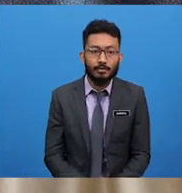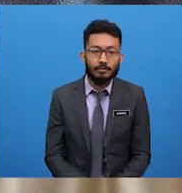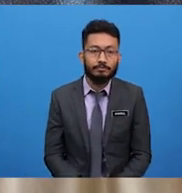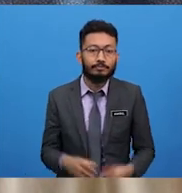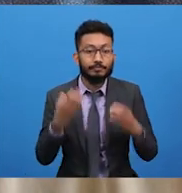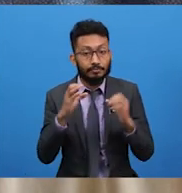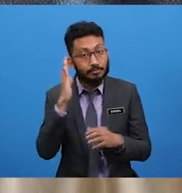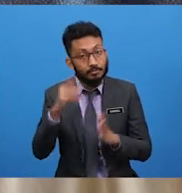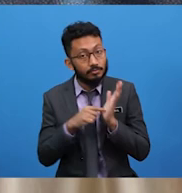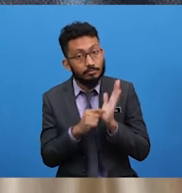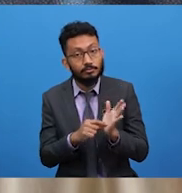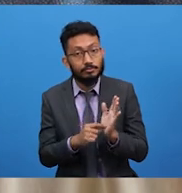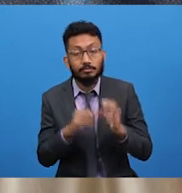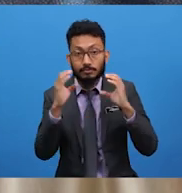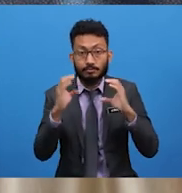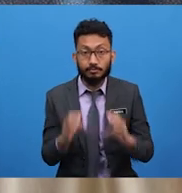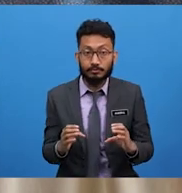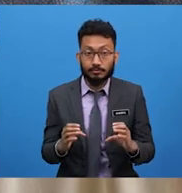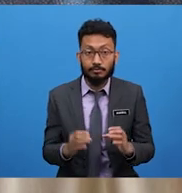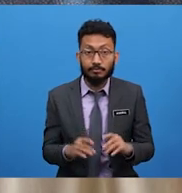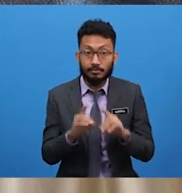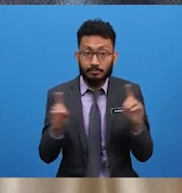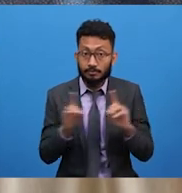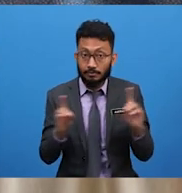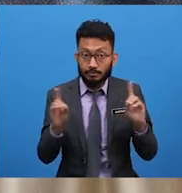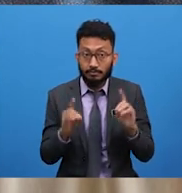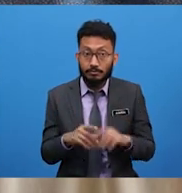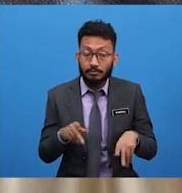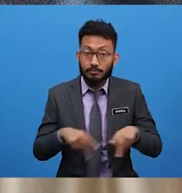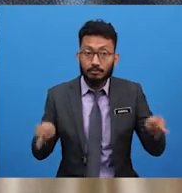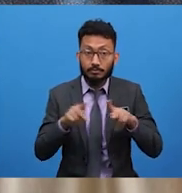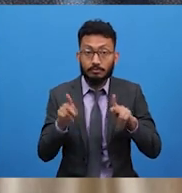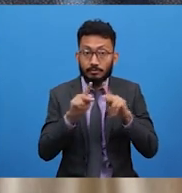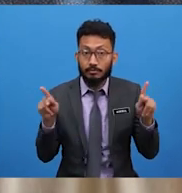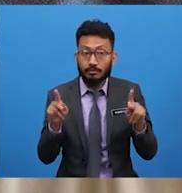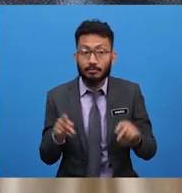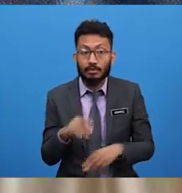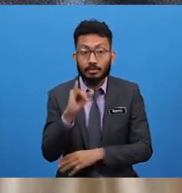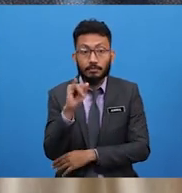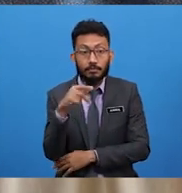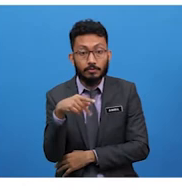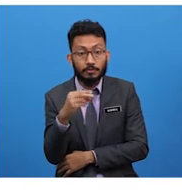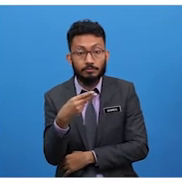cikgu akan menunjukkan cara mendraft pola bahagian yoke hadapan.